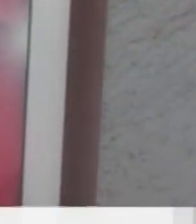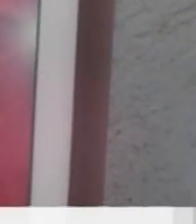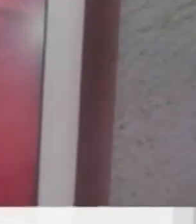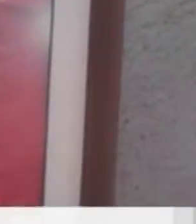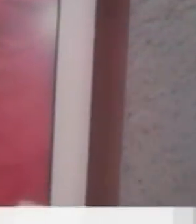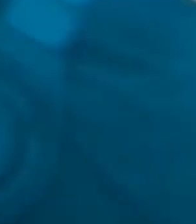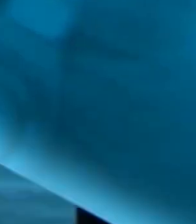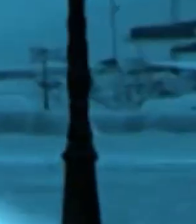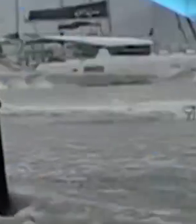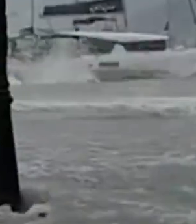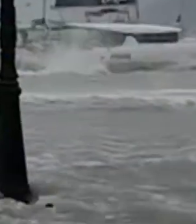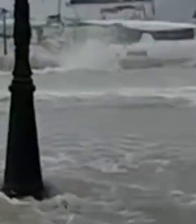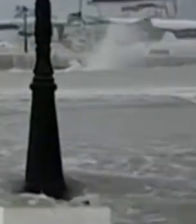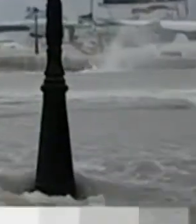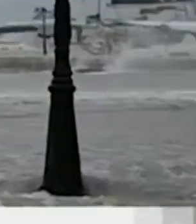Щерев.